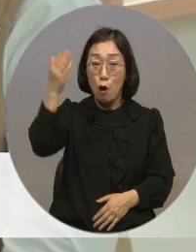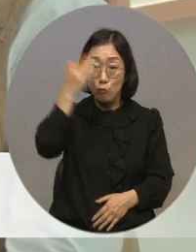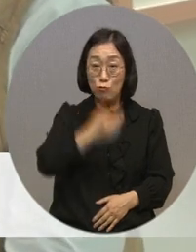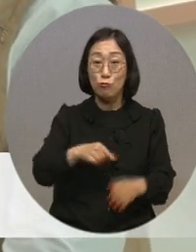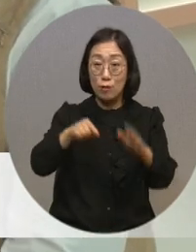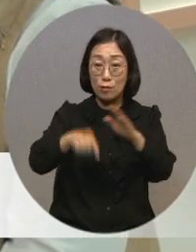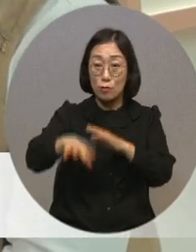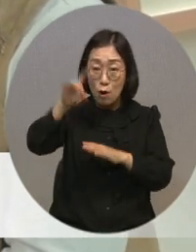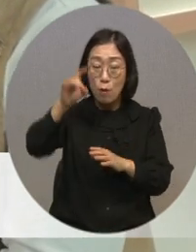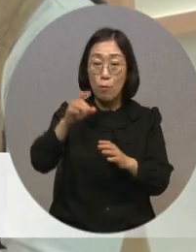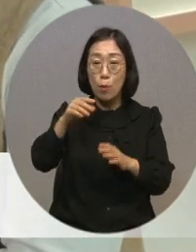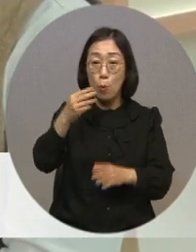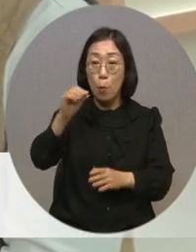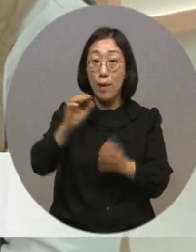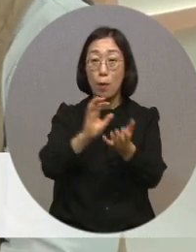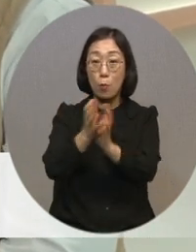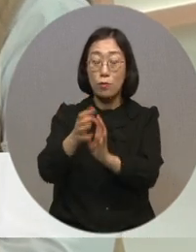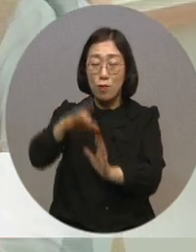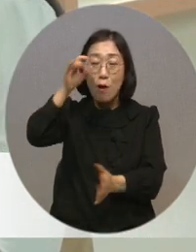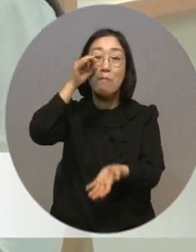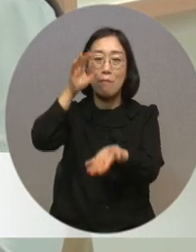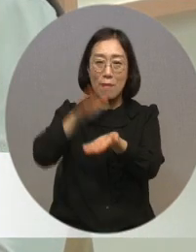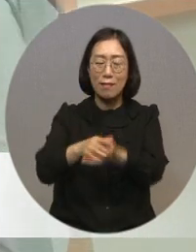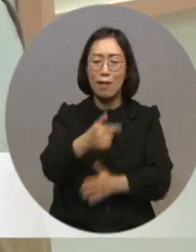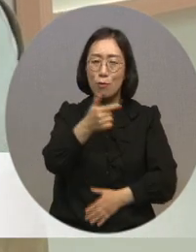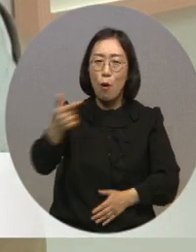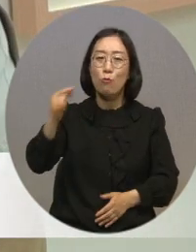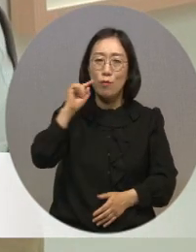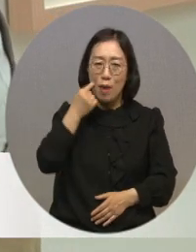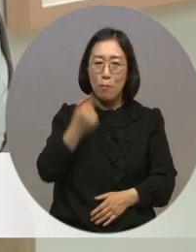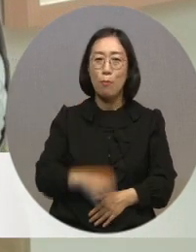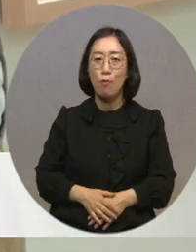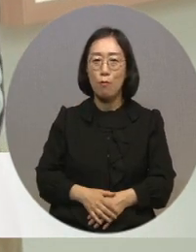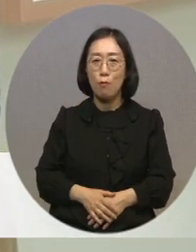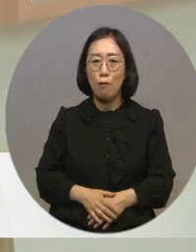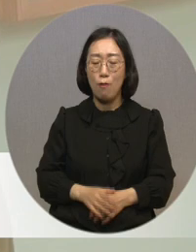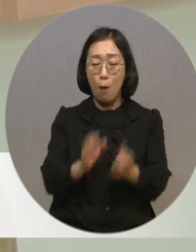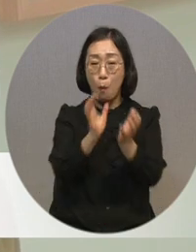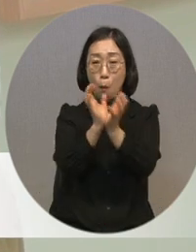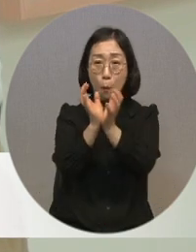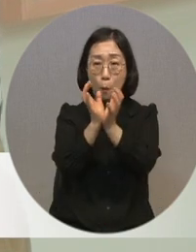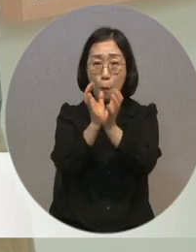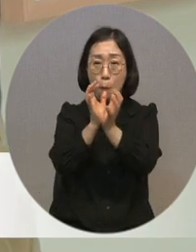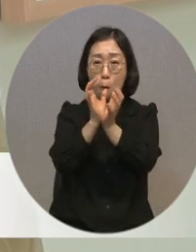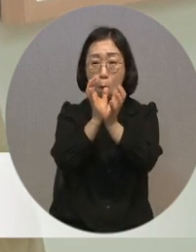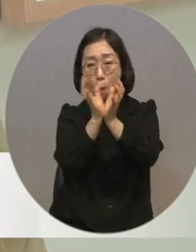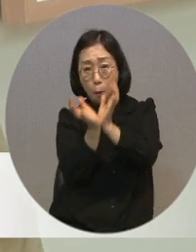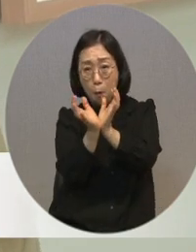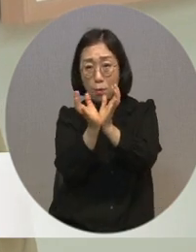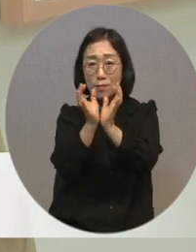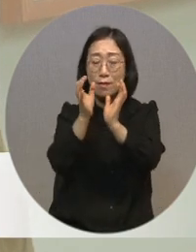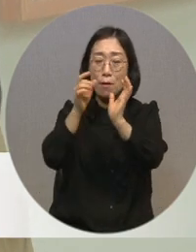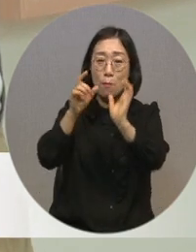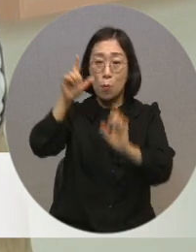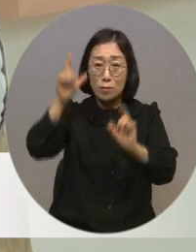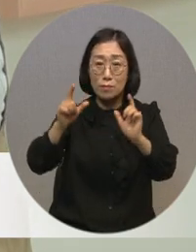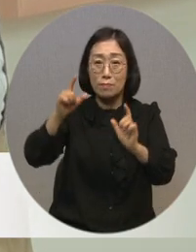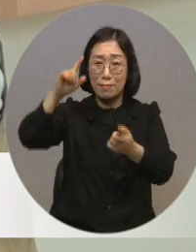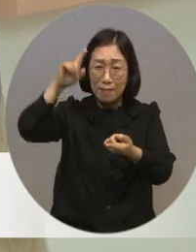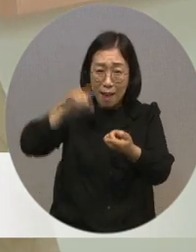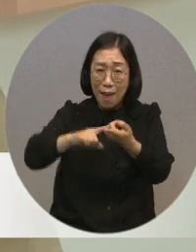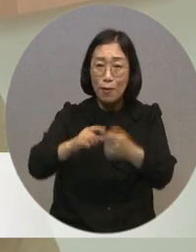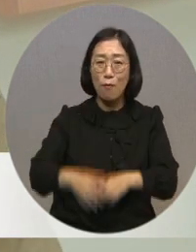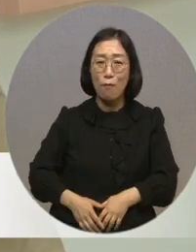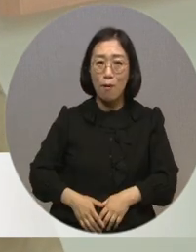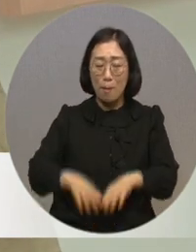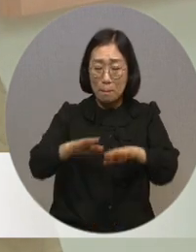봤거든요. 근데 너무 예뻤었어요. 떨어질 때 얘는 짓기 전에 떨어져서 그대로 이렇게 떨어지는 게 너무 예쁘더라고요.